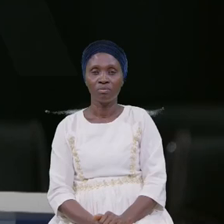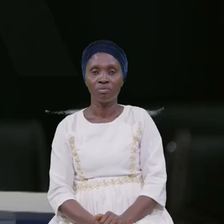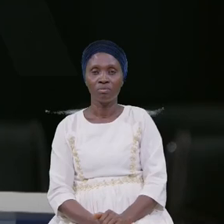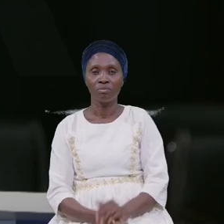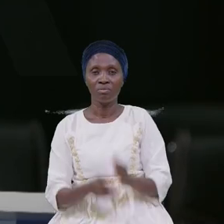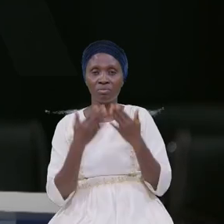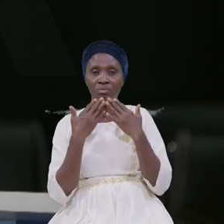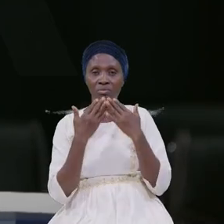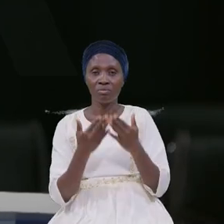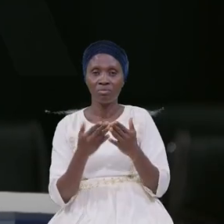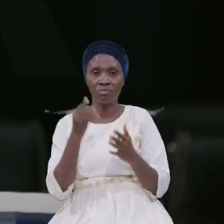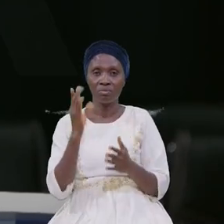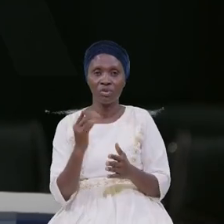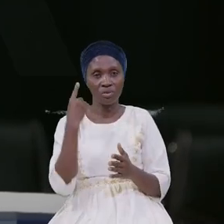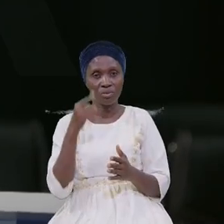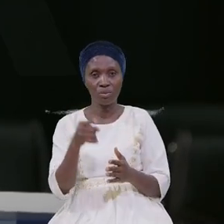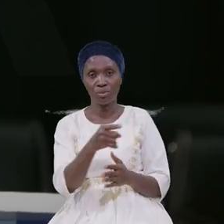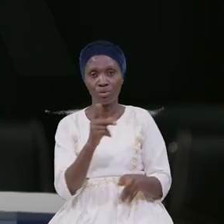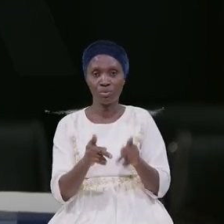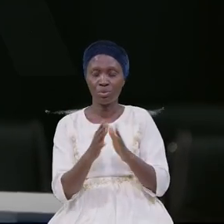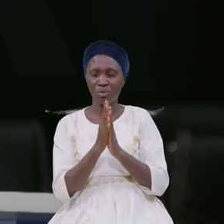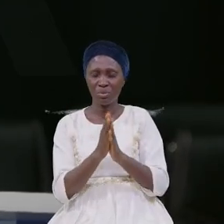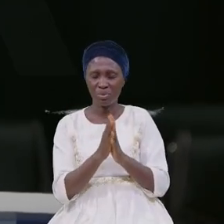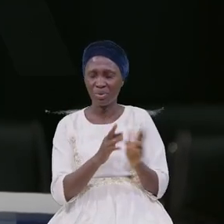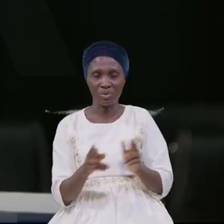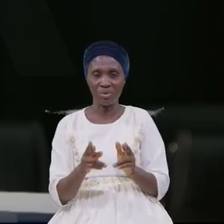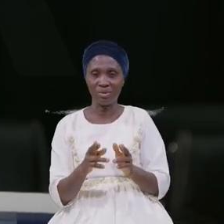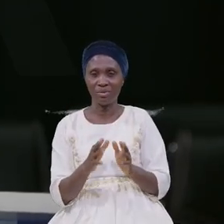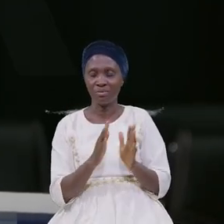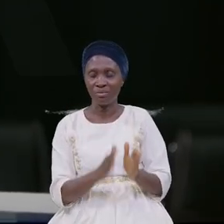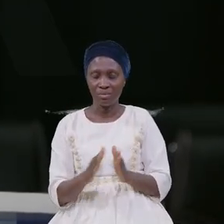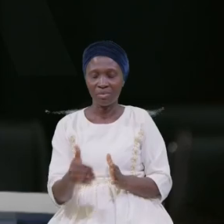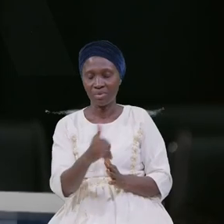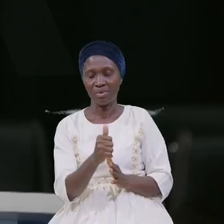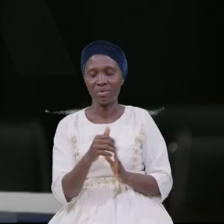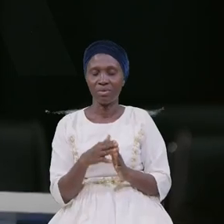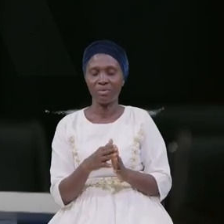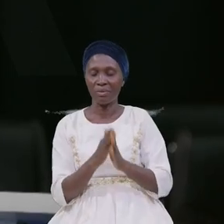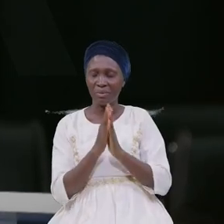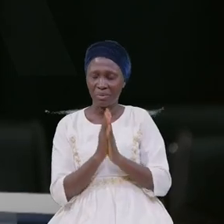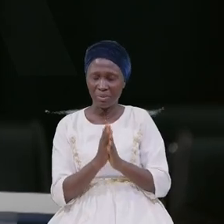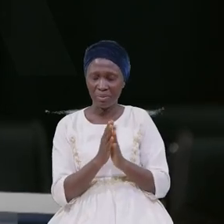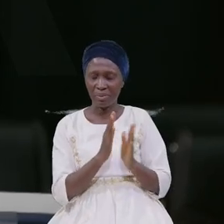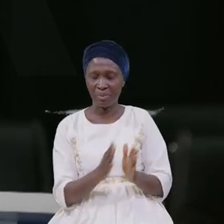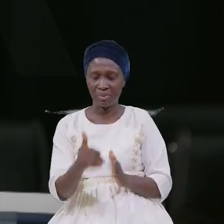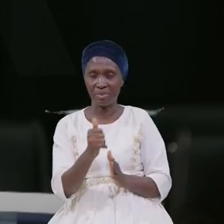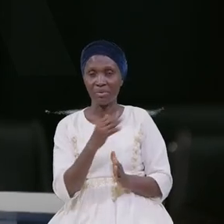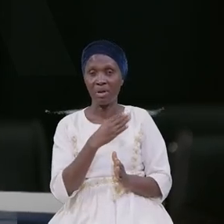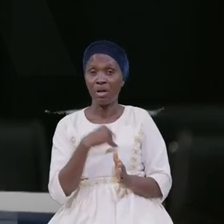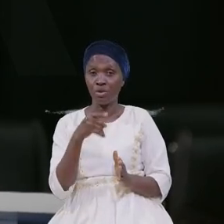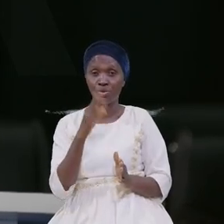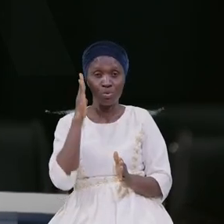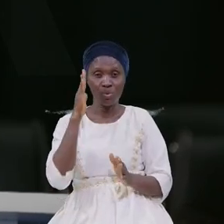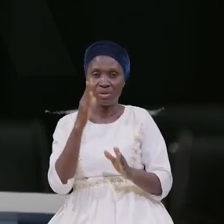Merci Dieu. Dieu merci. Du moins, c'est pour ceux qui sont en train de prier. Vous recevrez la touche de Dieu ce soir.